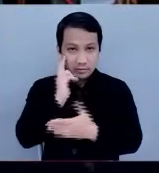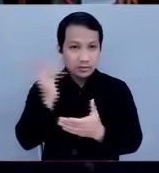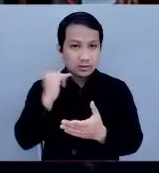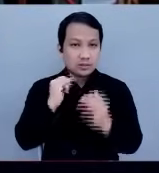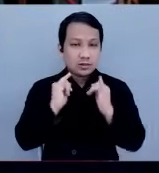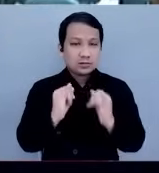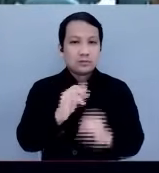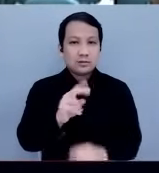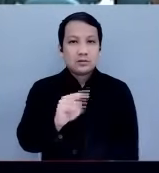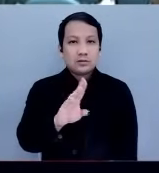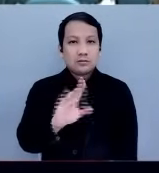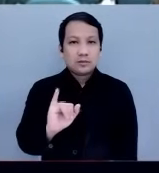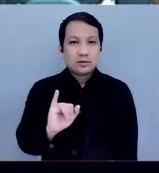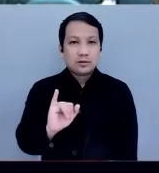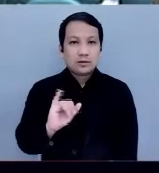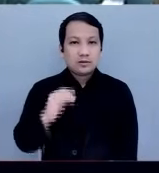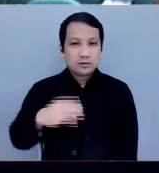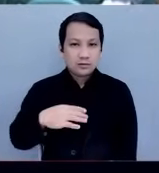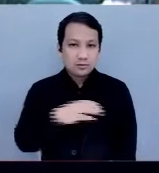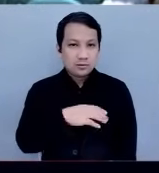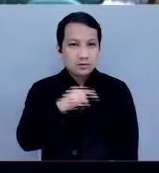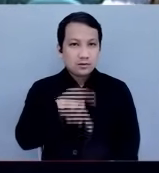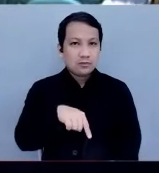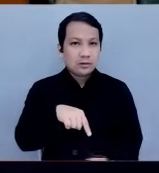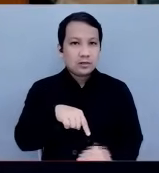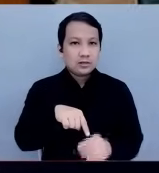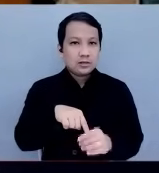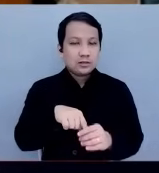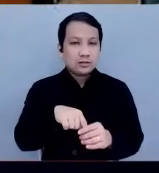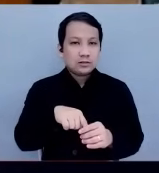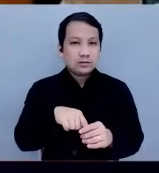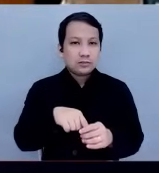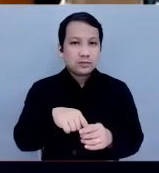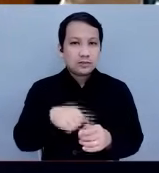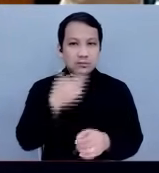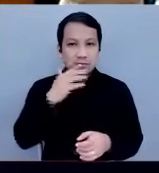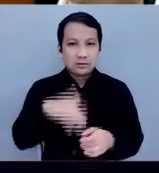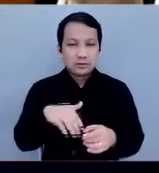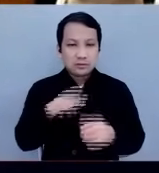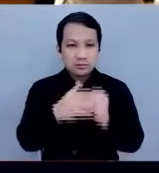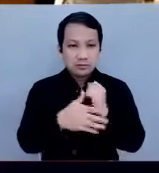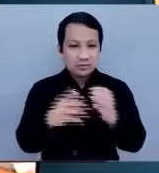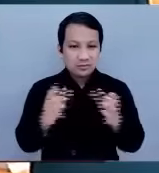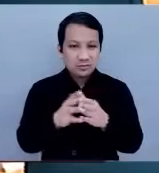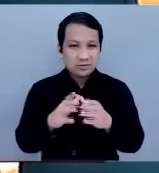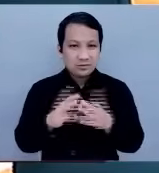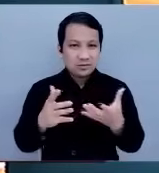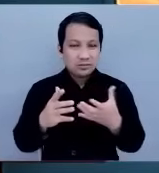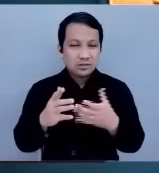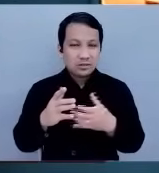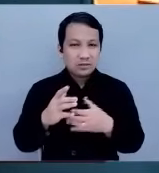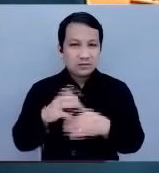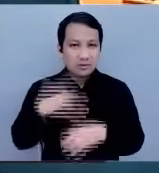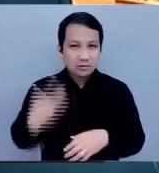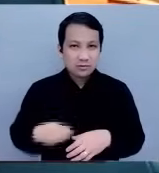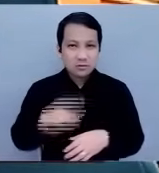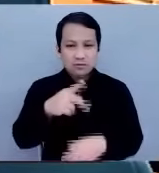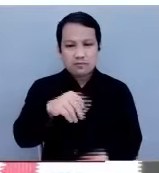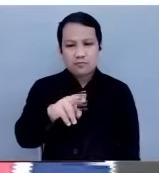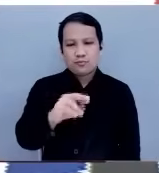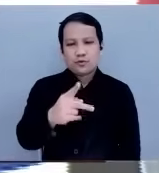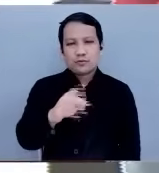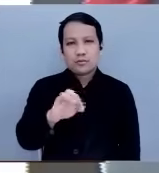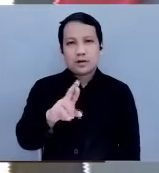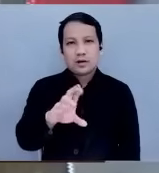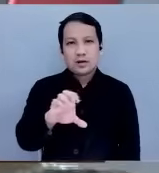ni Duterte na ang camara ang pinak na institusyon sa bansa at talamak Umo Ang pork barrel nag-ugat ang pamb pagal ng